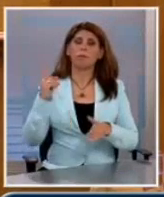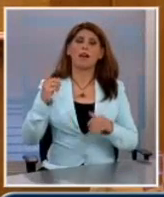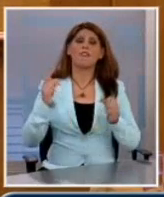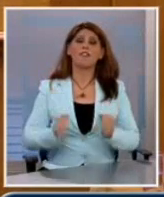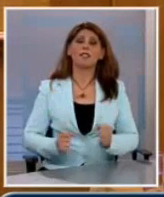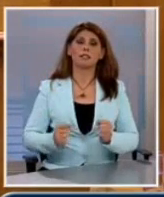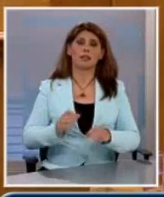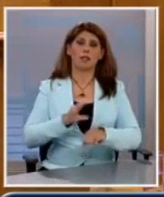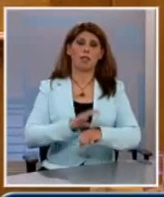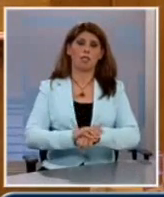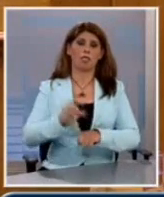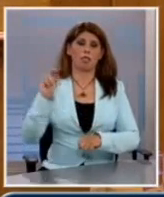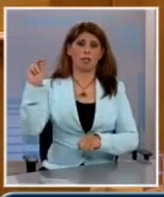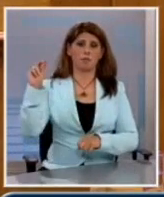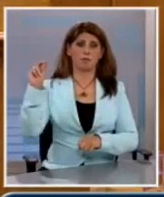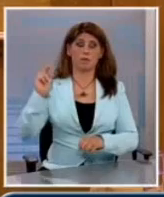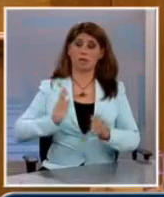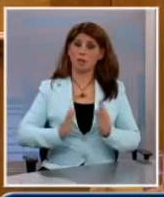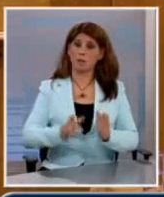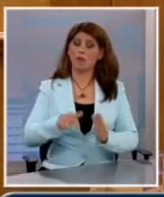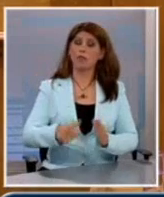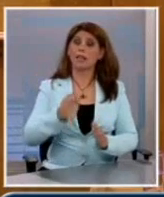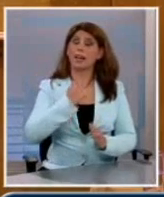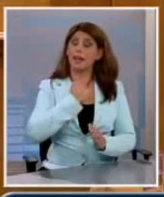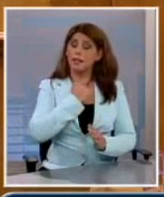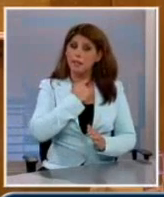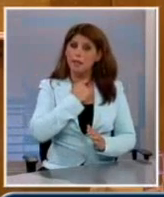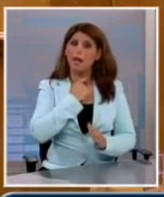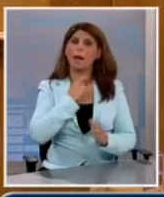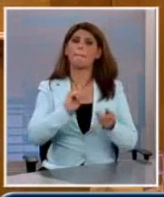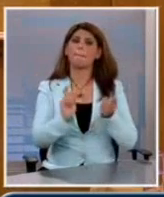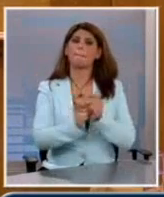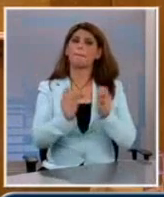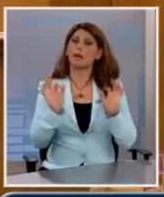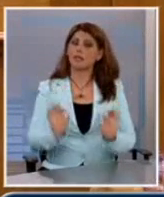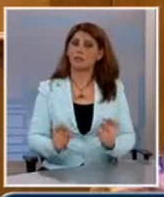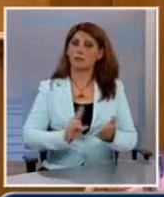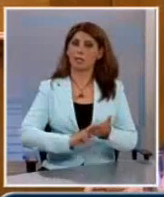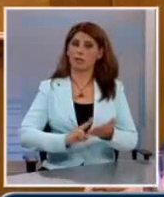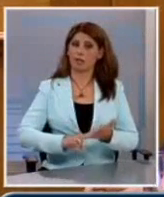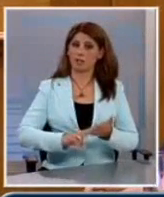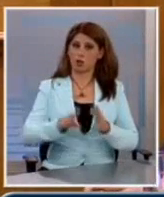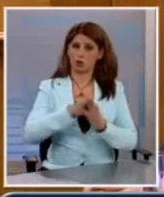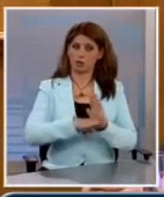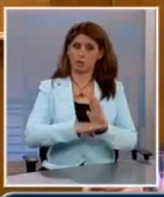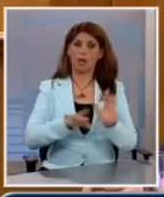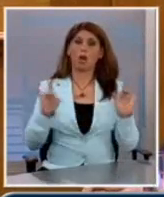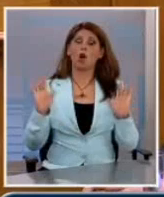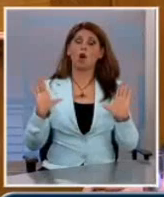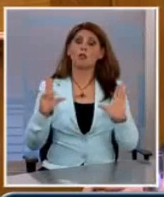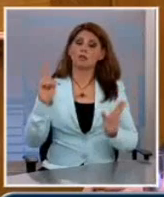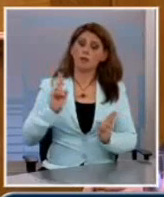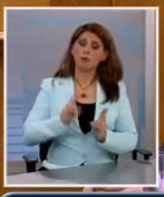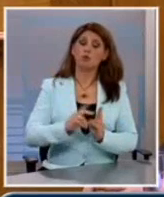δέσμευση. Να προχωρήσουμε σε αυτή την αναγκαία μεταρρύθμιση για το ασφαλιστικό σύστημα χωρίς να μειώσουμε